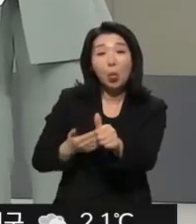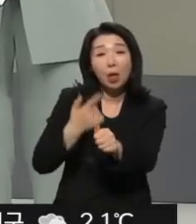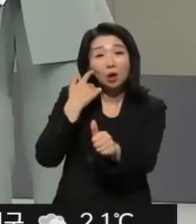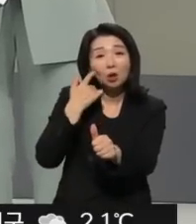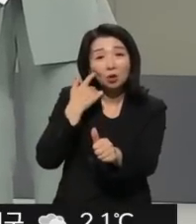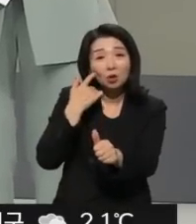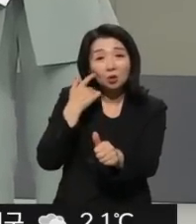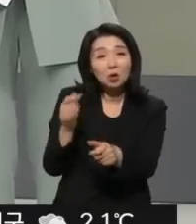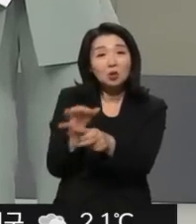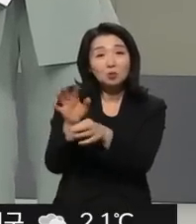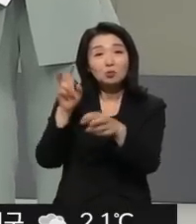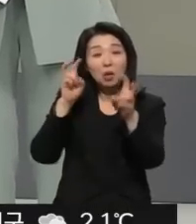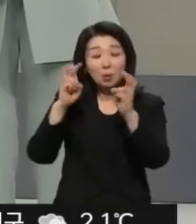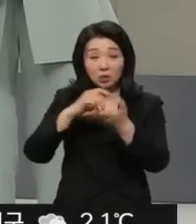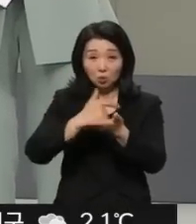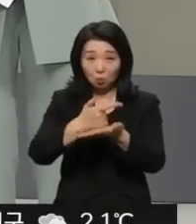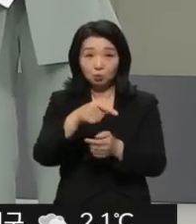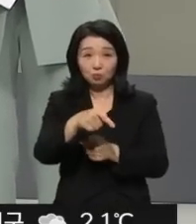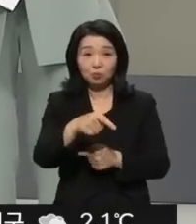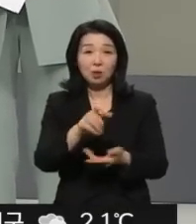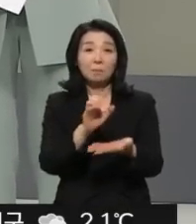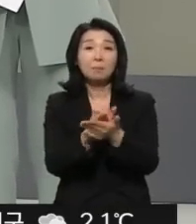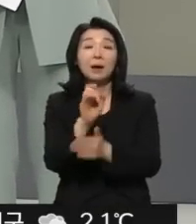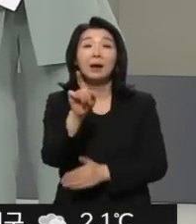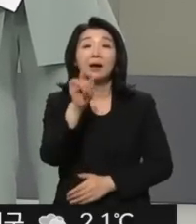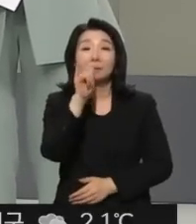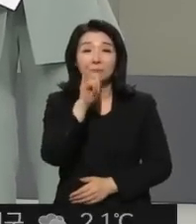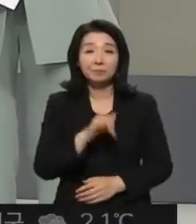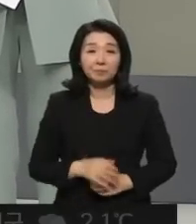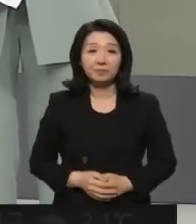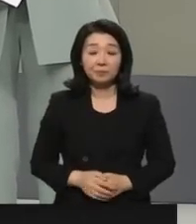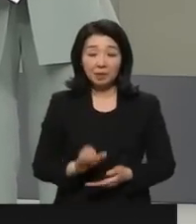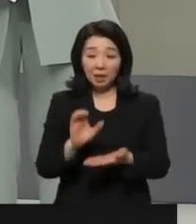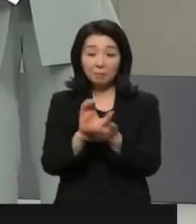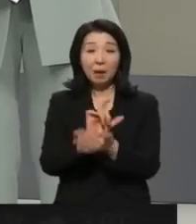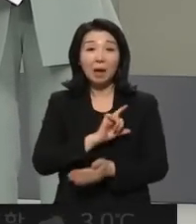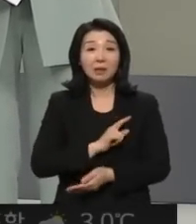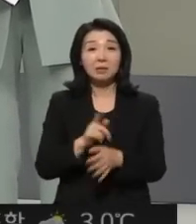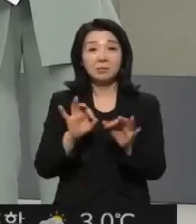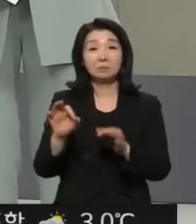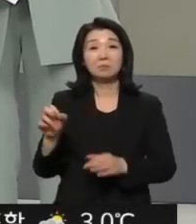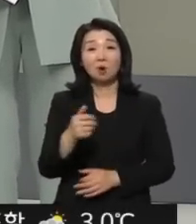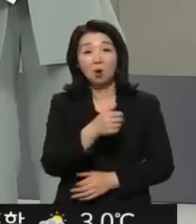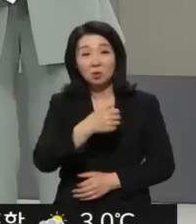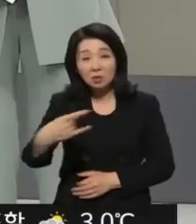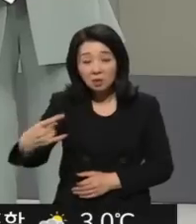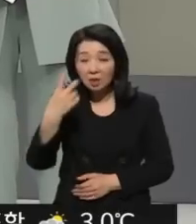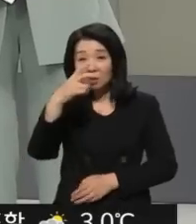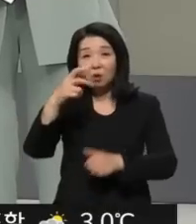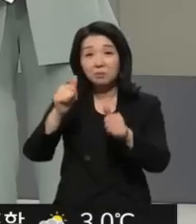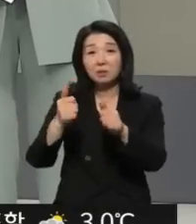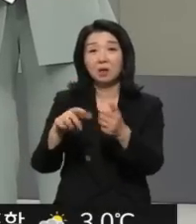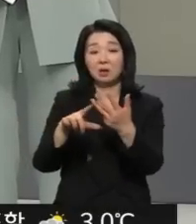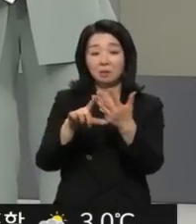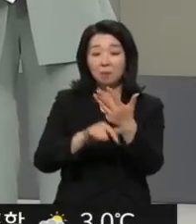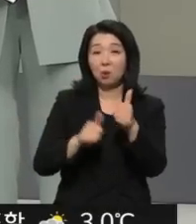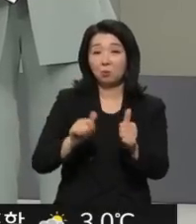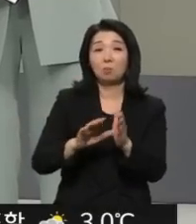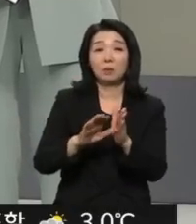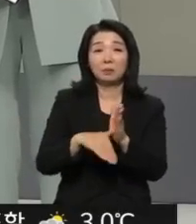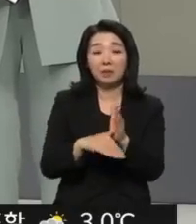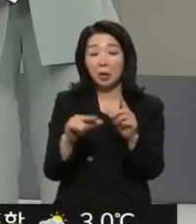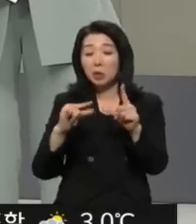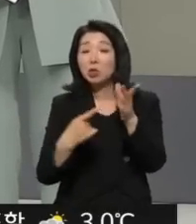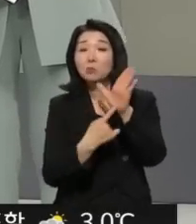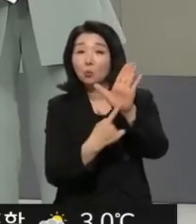투자자문사 사무실 노트북에서 파일이 하나 나왔습니다. 이 파일명 김건희, 검찰이 지난 8월 공판에서 일부